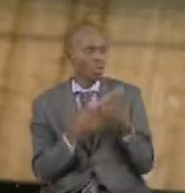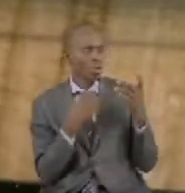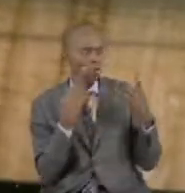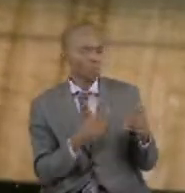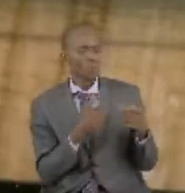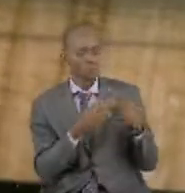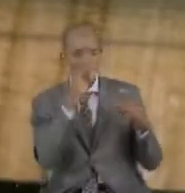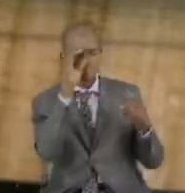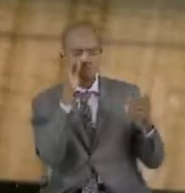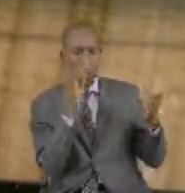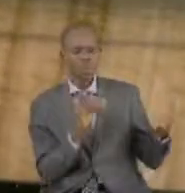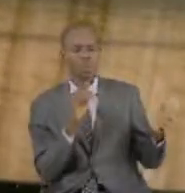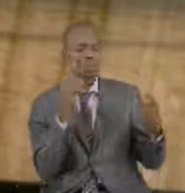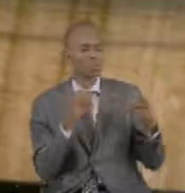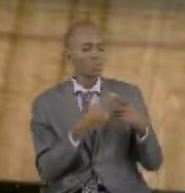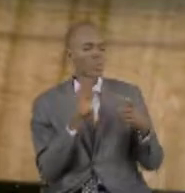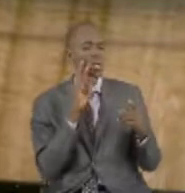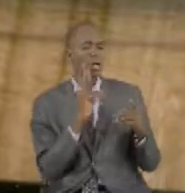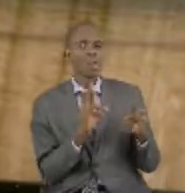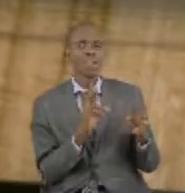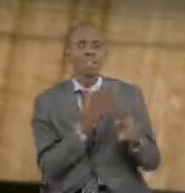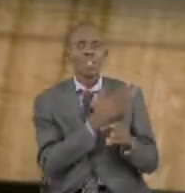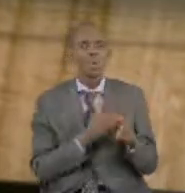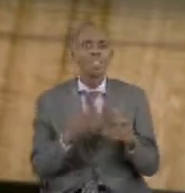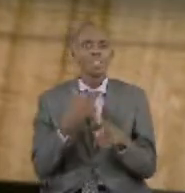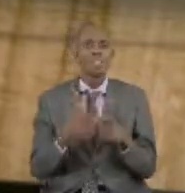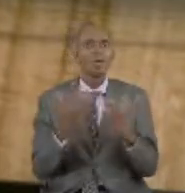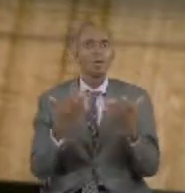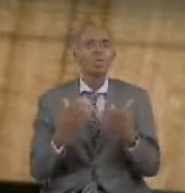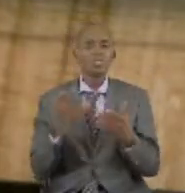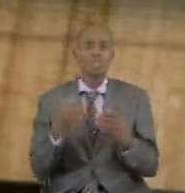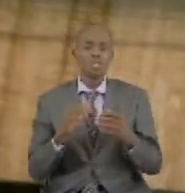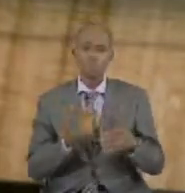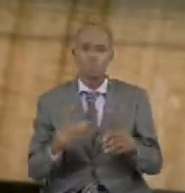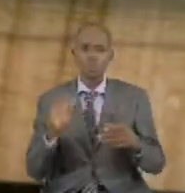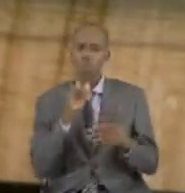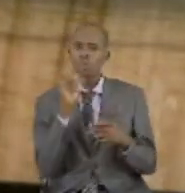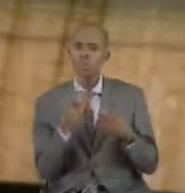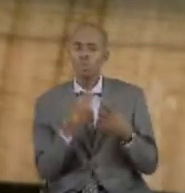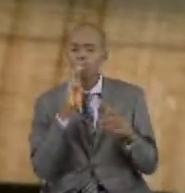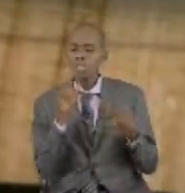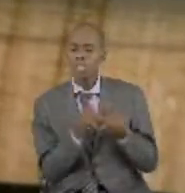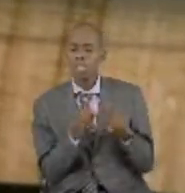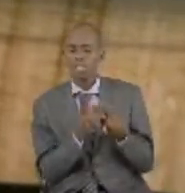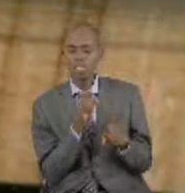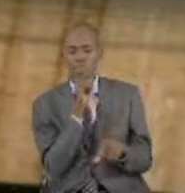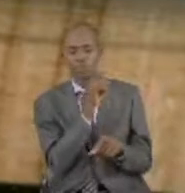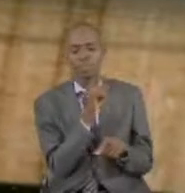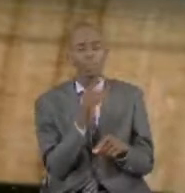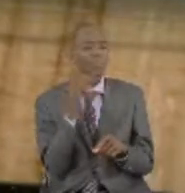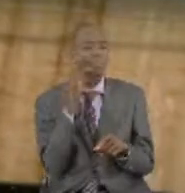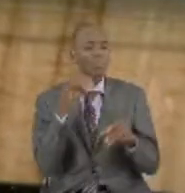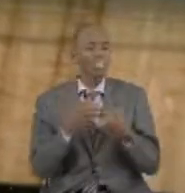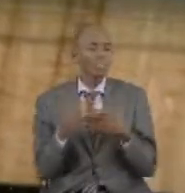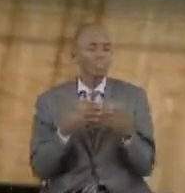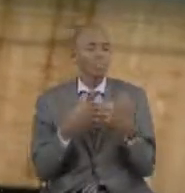au et ensuite ils vont investir les enfants n'étaient pas levés ne sais pas combien ne sait pas quand